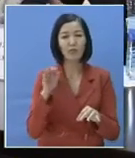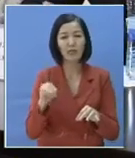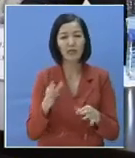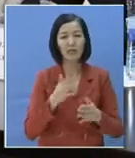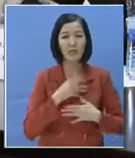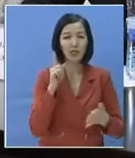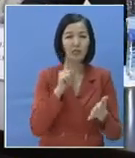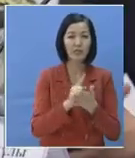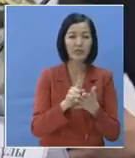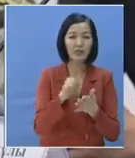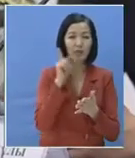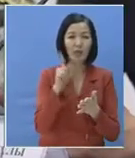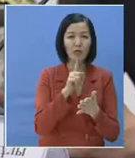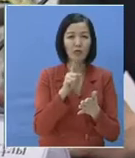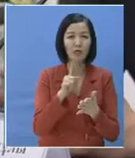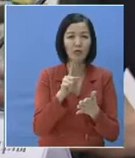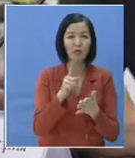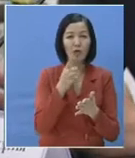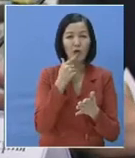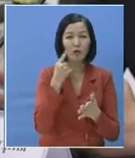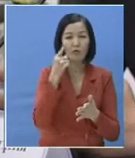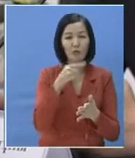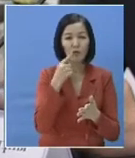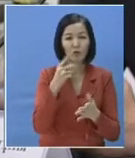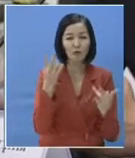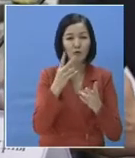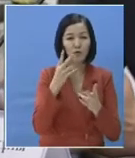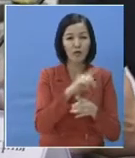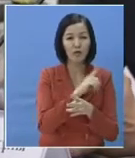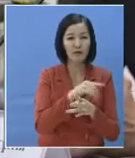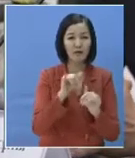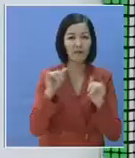обязанность – проявить молодому поколению любовь к родному языку», – говорят спикеры.